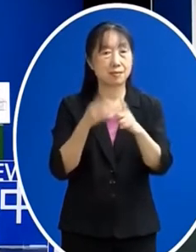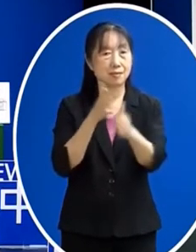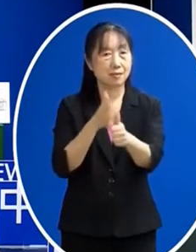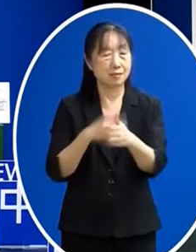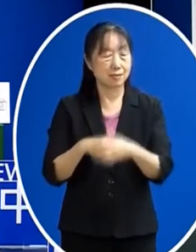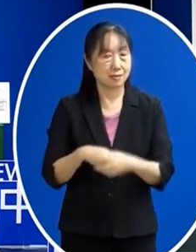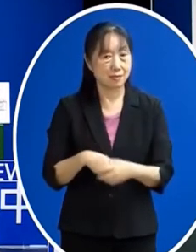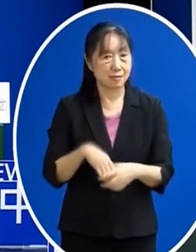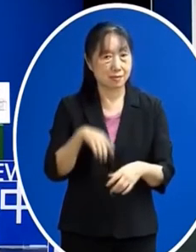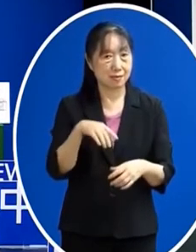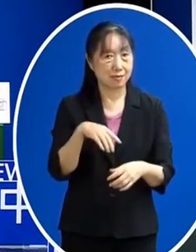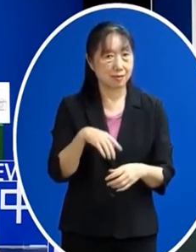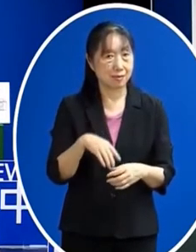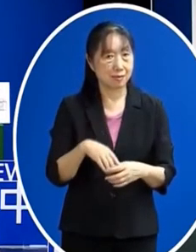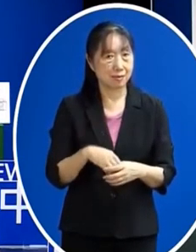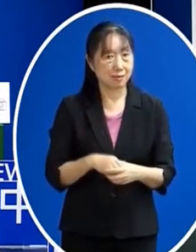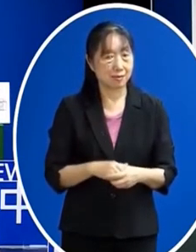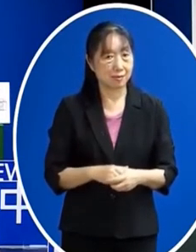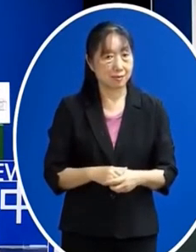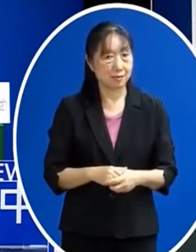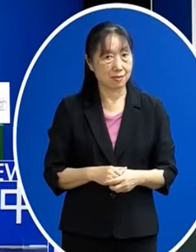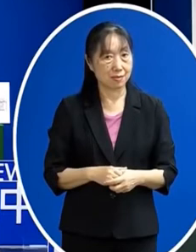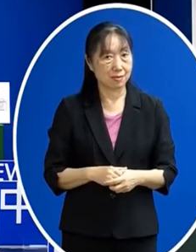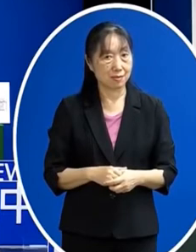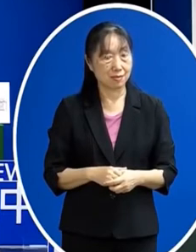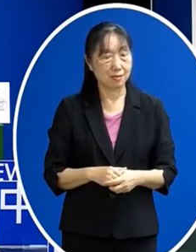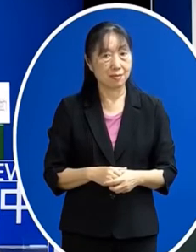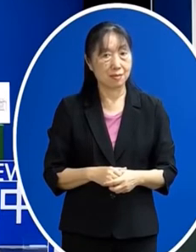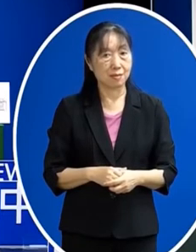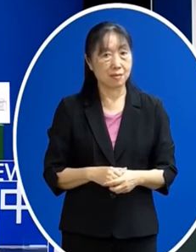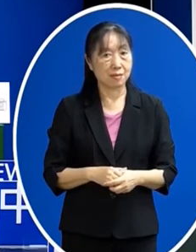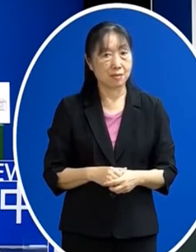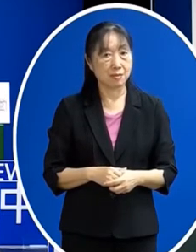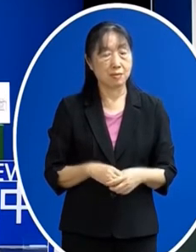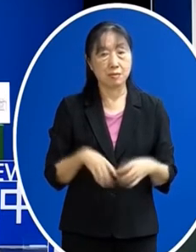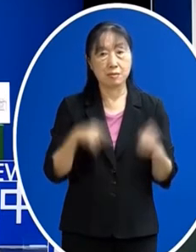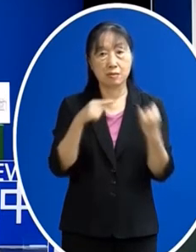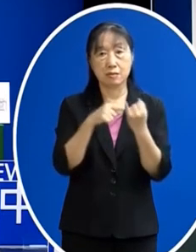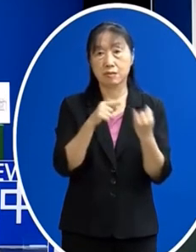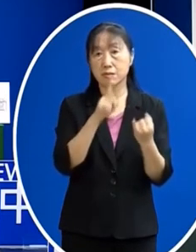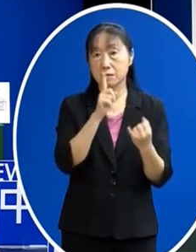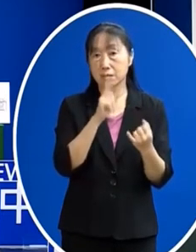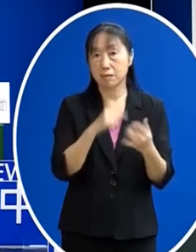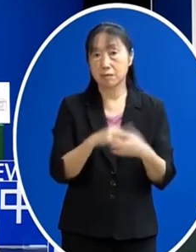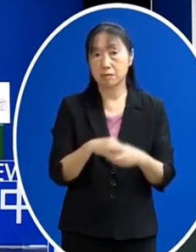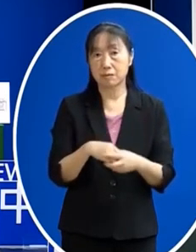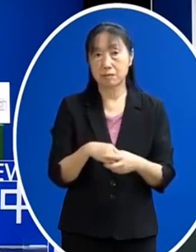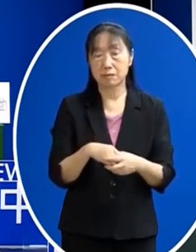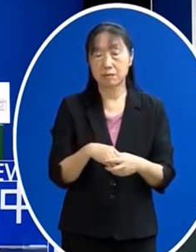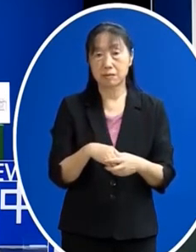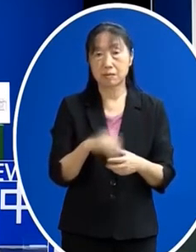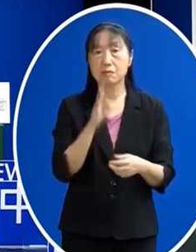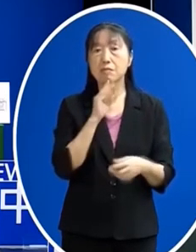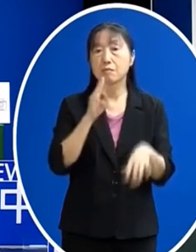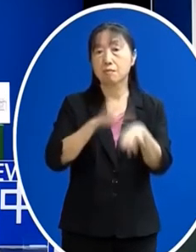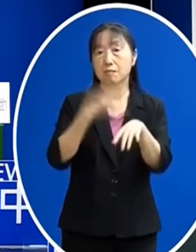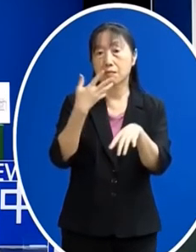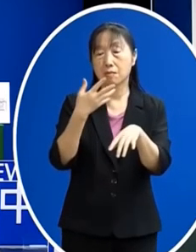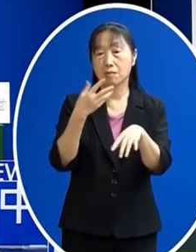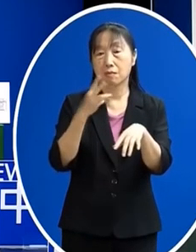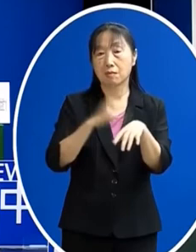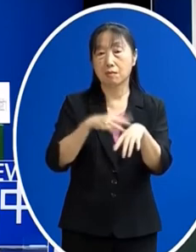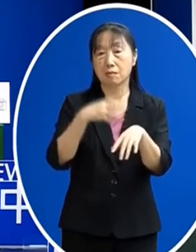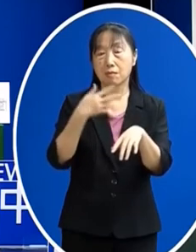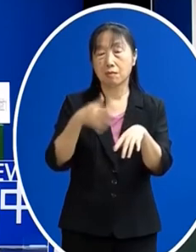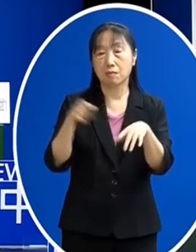的，就是说这一位就是研究员他好像有说到他是在淡江的那个学